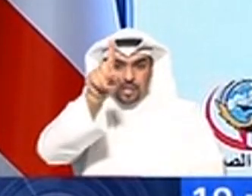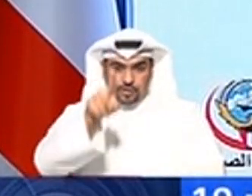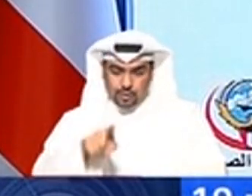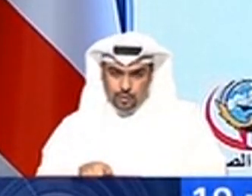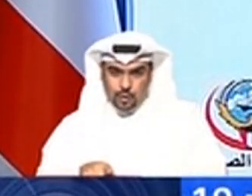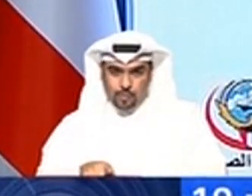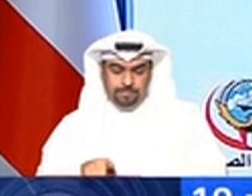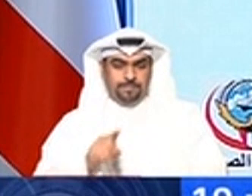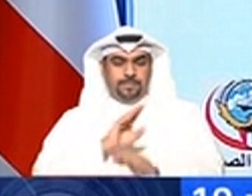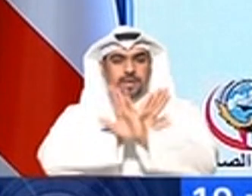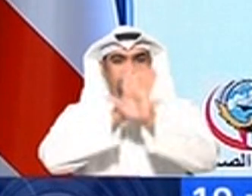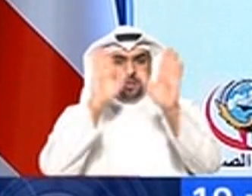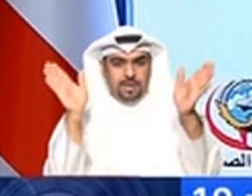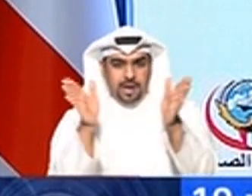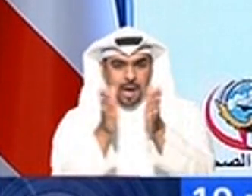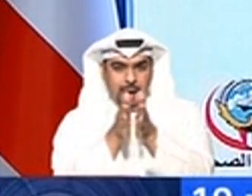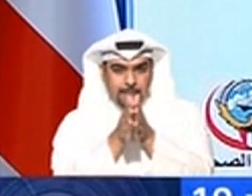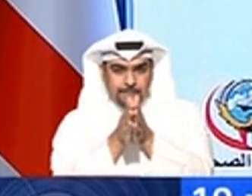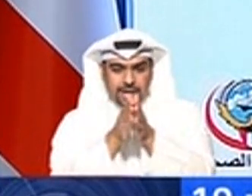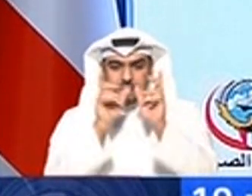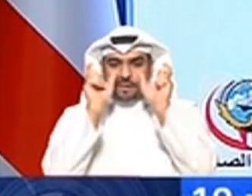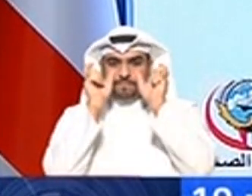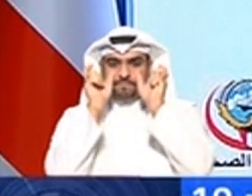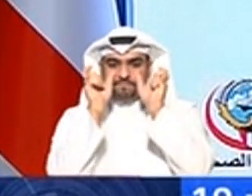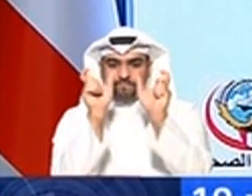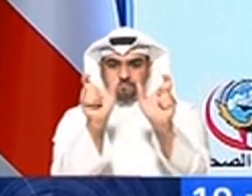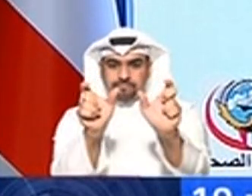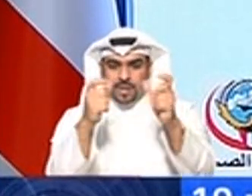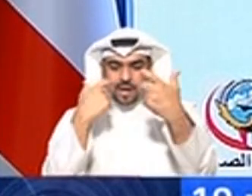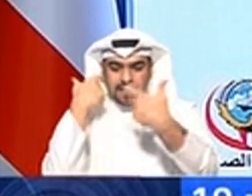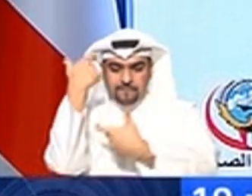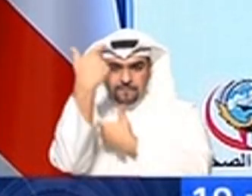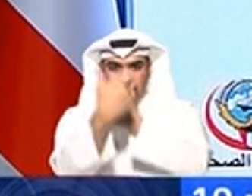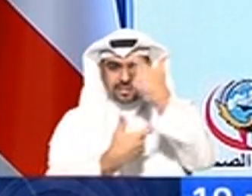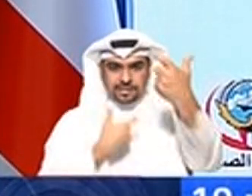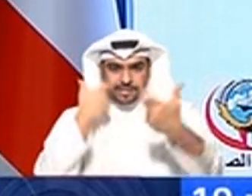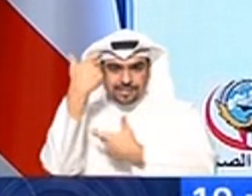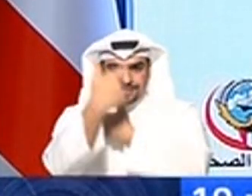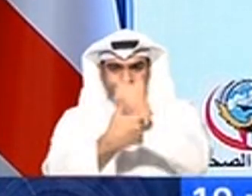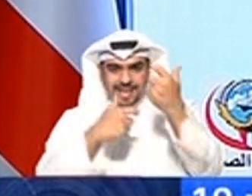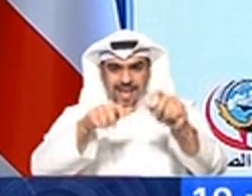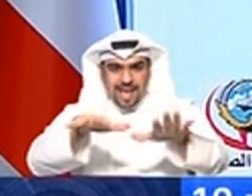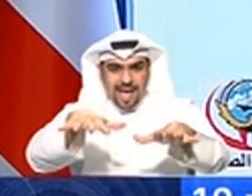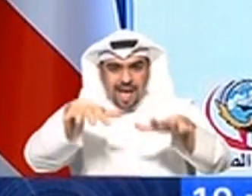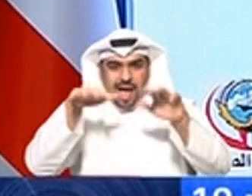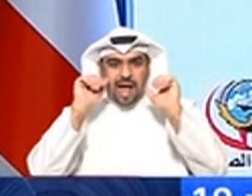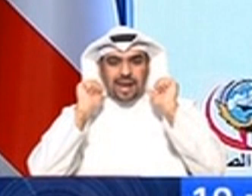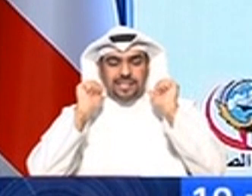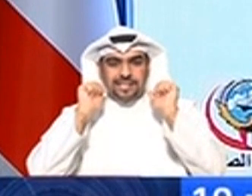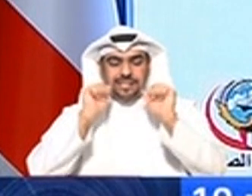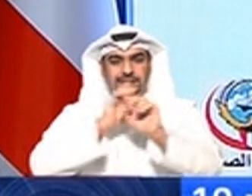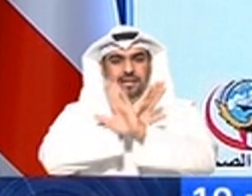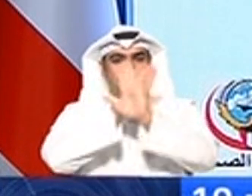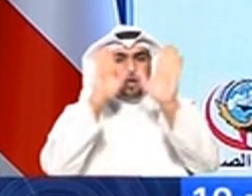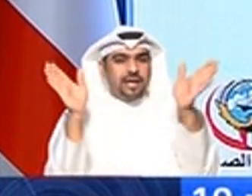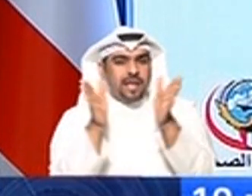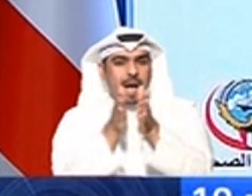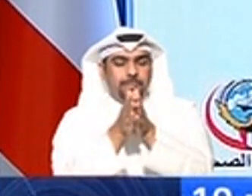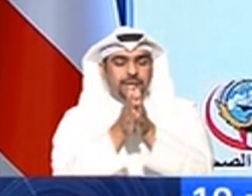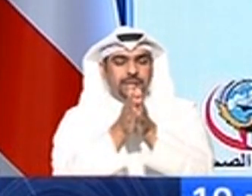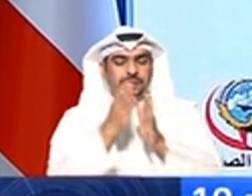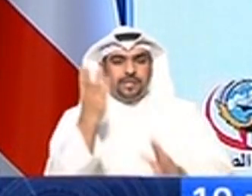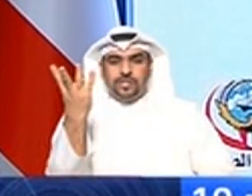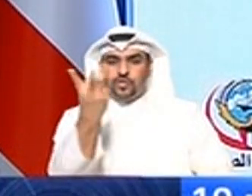فقد بلغ عدد من أتم فترة الحجر الصحي المؤسسي المقررة لذلك